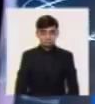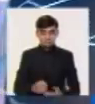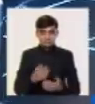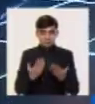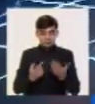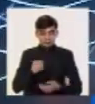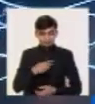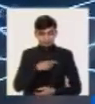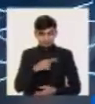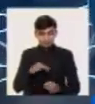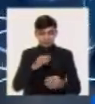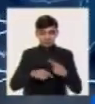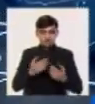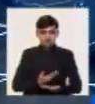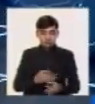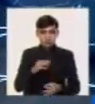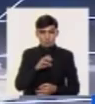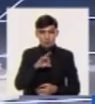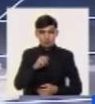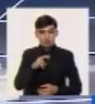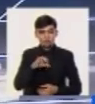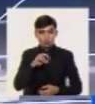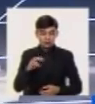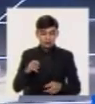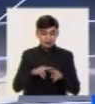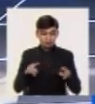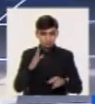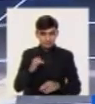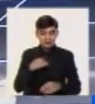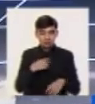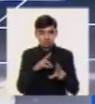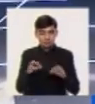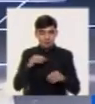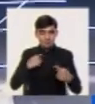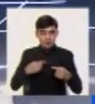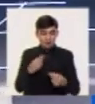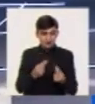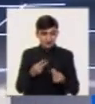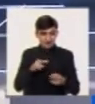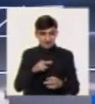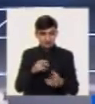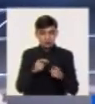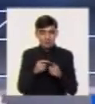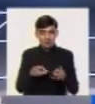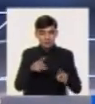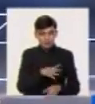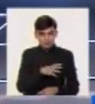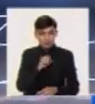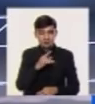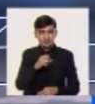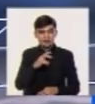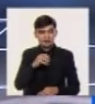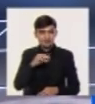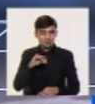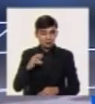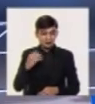Егер мен өлсем, өмірге қайтадан Марадонна болып келем. Мен адамдарға бақыт әкелген футболшымын деп сөз қалдырған аргентиналық футболшы